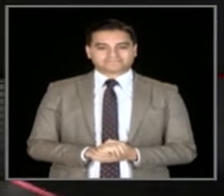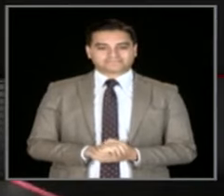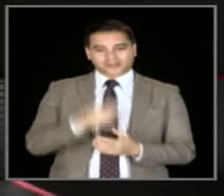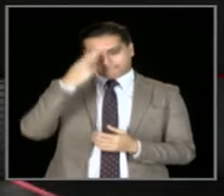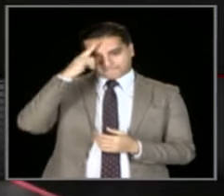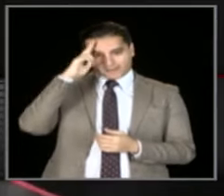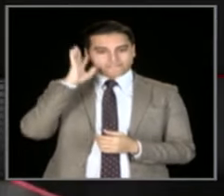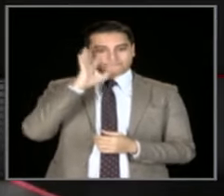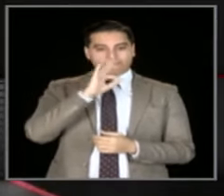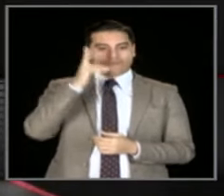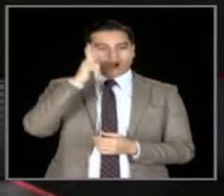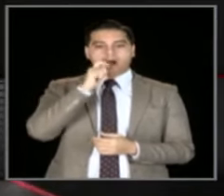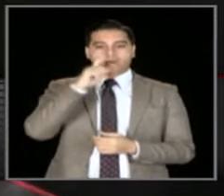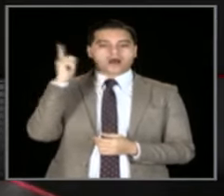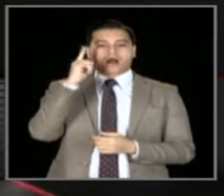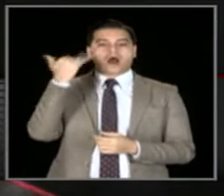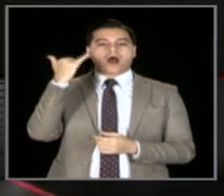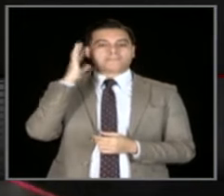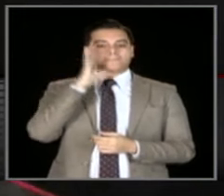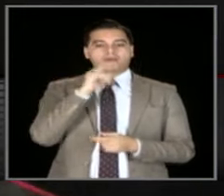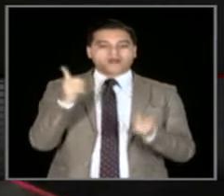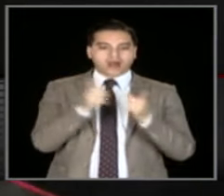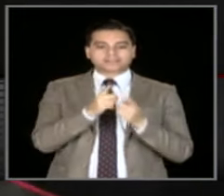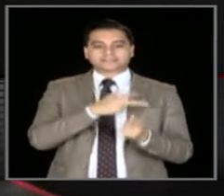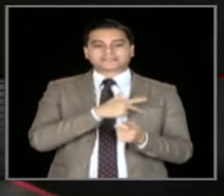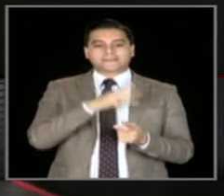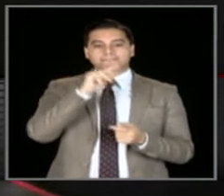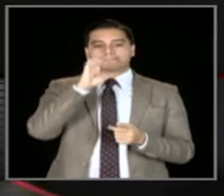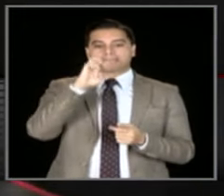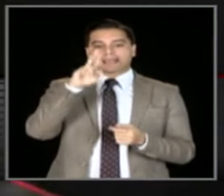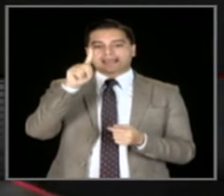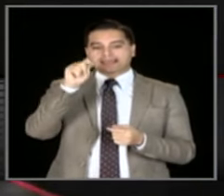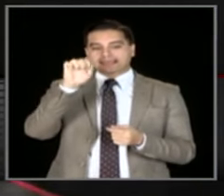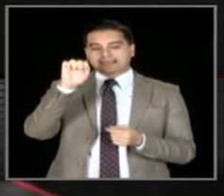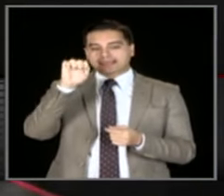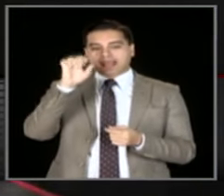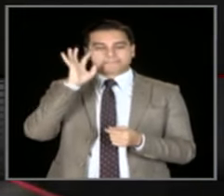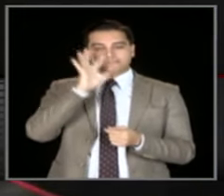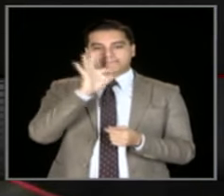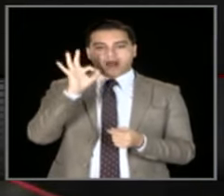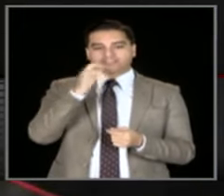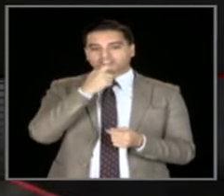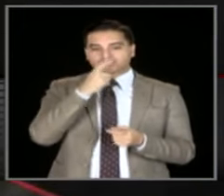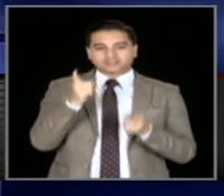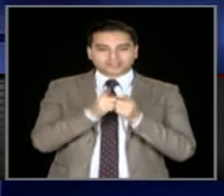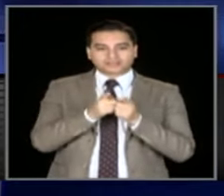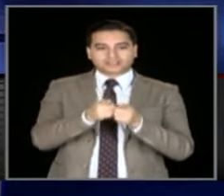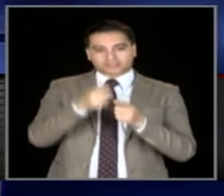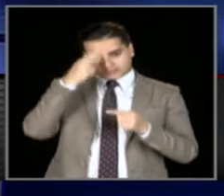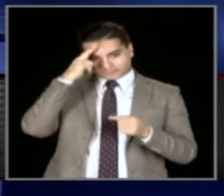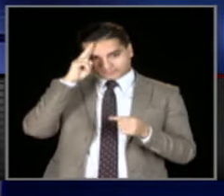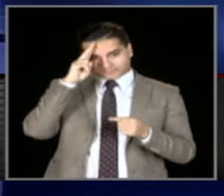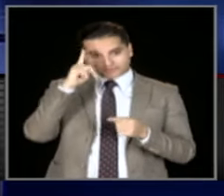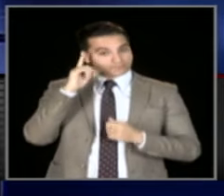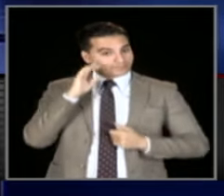ما هي وكالة الأنباء العربية التي اختصرها بالإنجليزية MENA؟ منى. وكالة